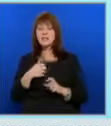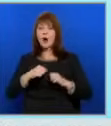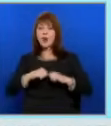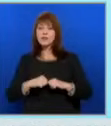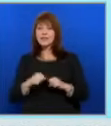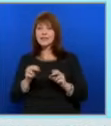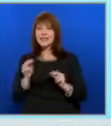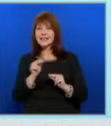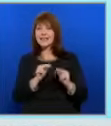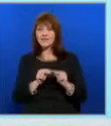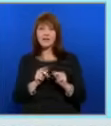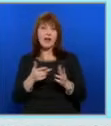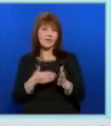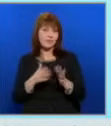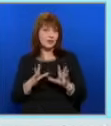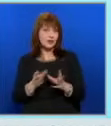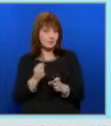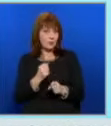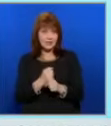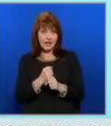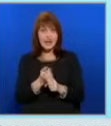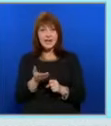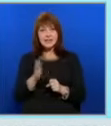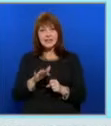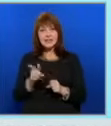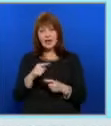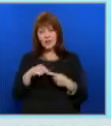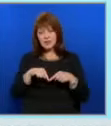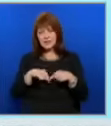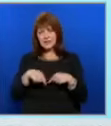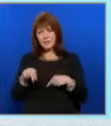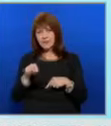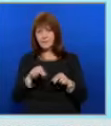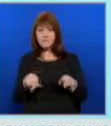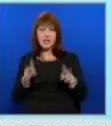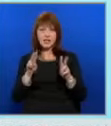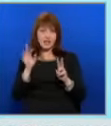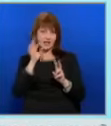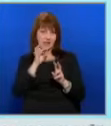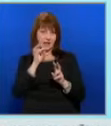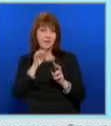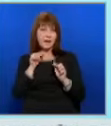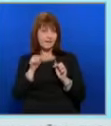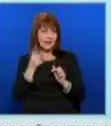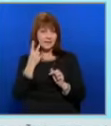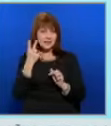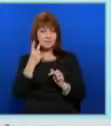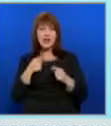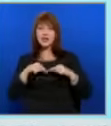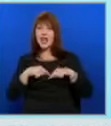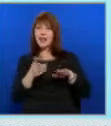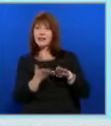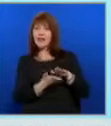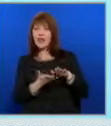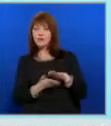парламент, въпреки че той вече започна работа. След няколко съдебни заседания решение няма. Днес стана ясно, че делото ще